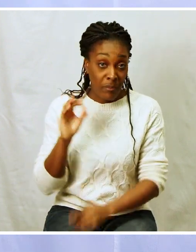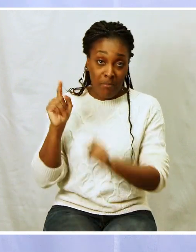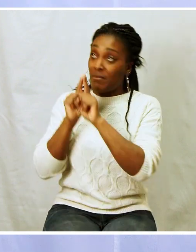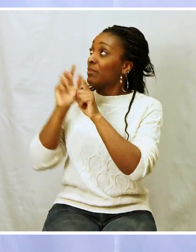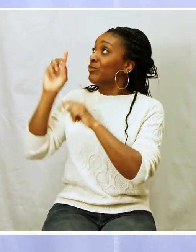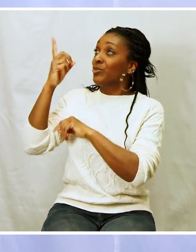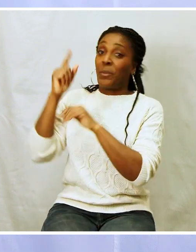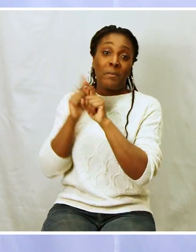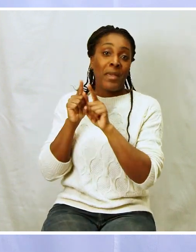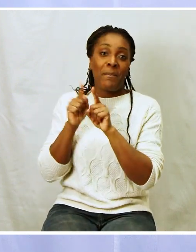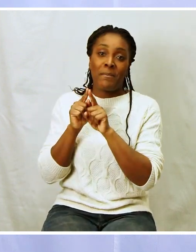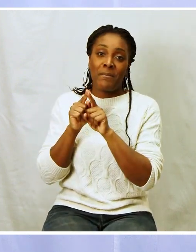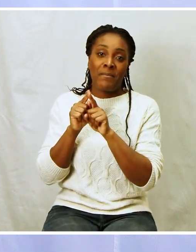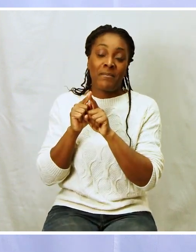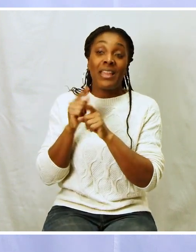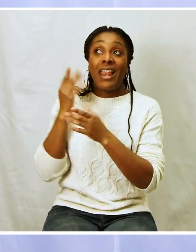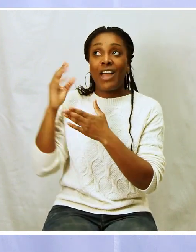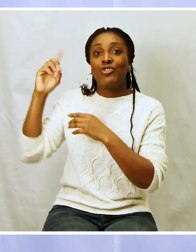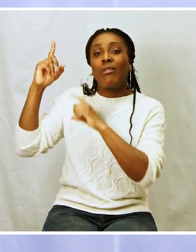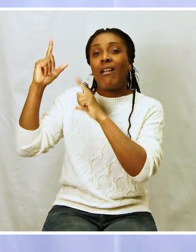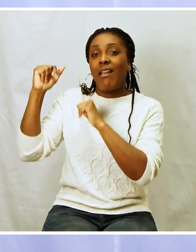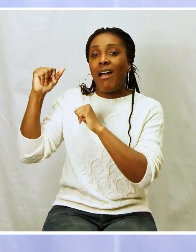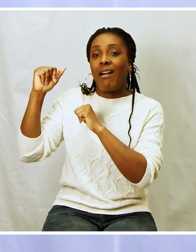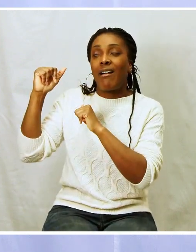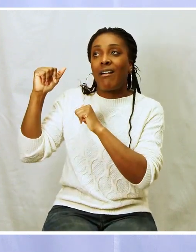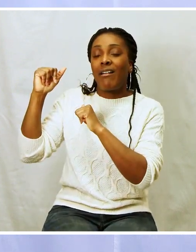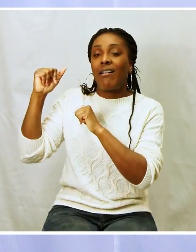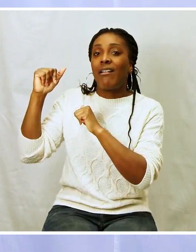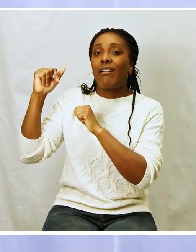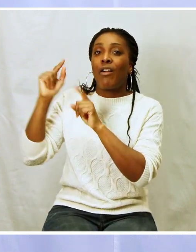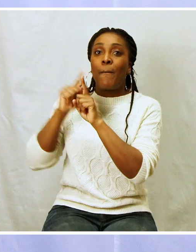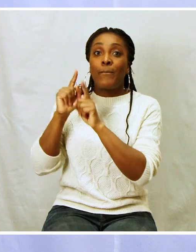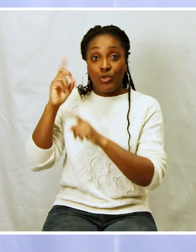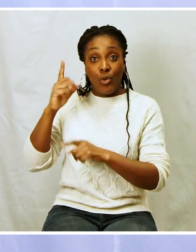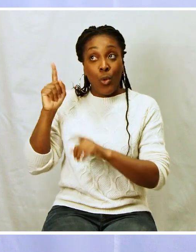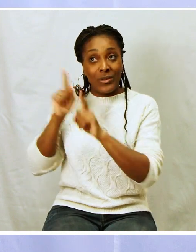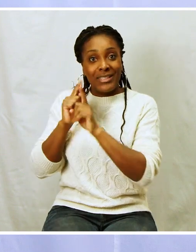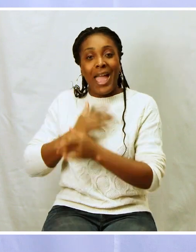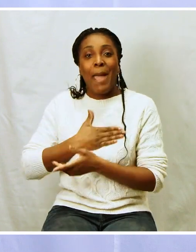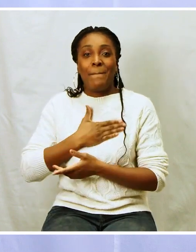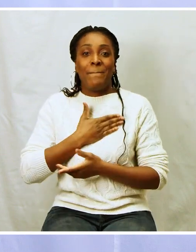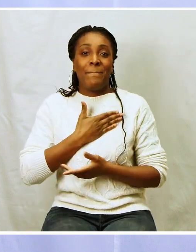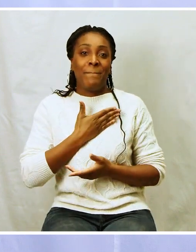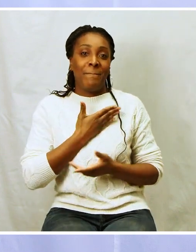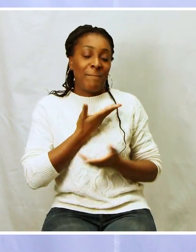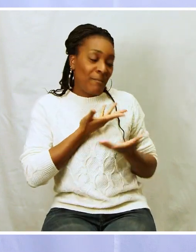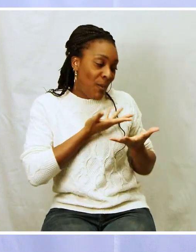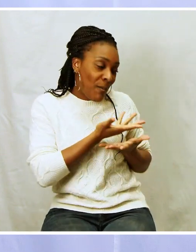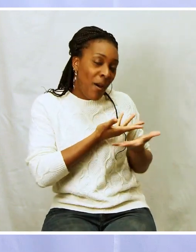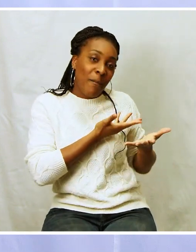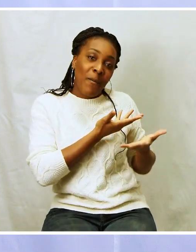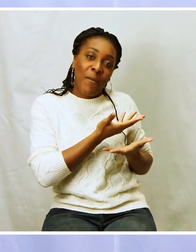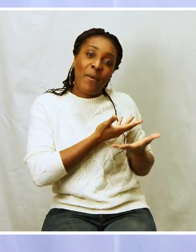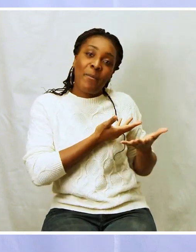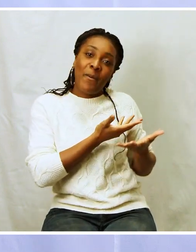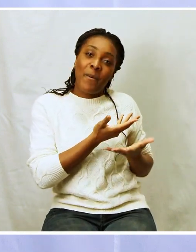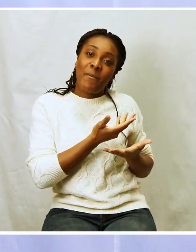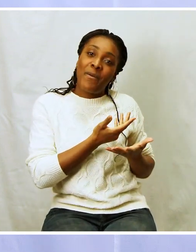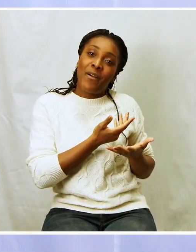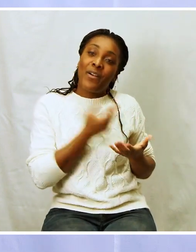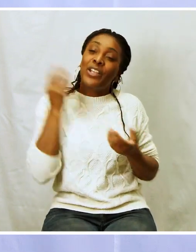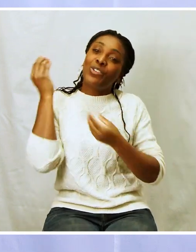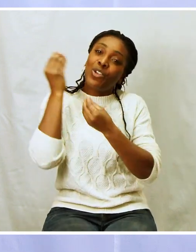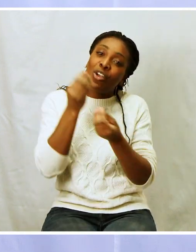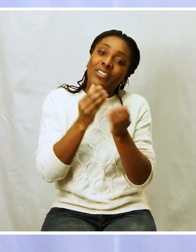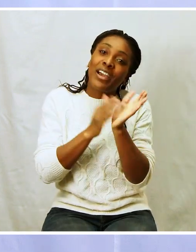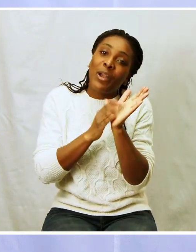bien, Dieu te le rendra. C'est-à-dire que, eh bien, Dieu aime ce moment-là. Et il te récompensera, eh bien, de ce que tu es en train de